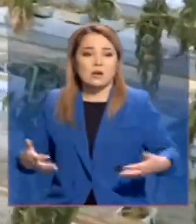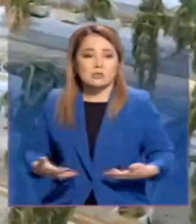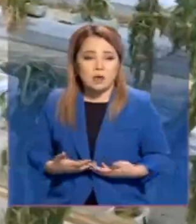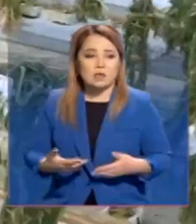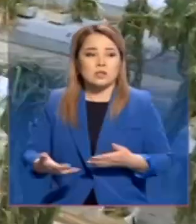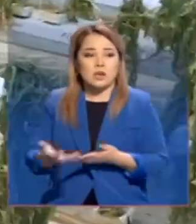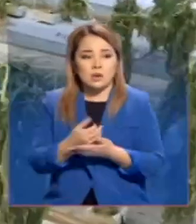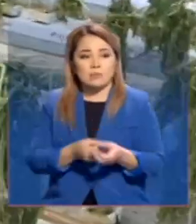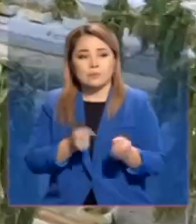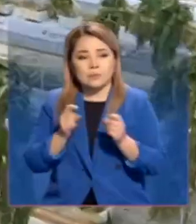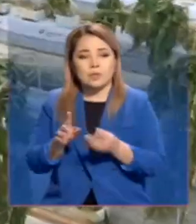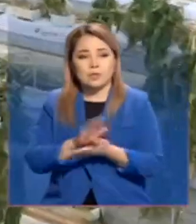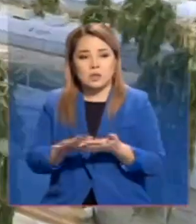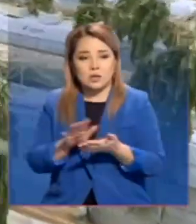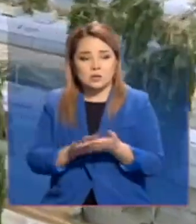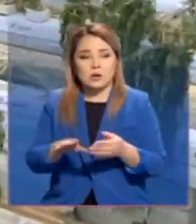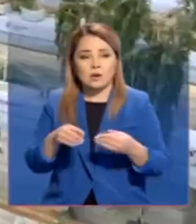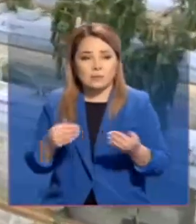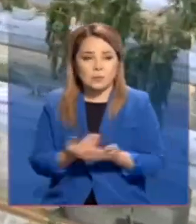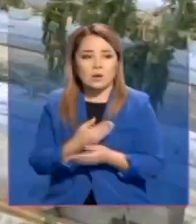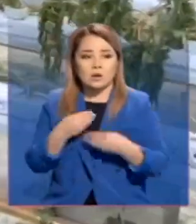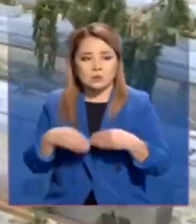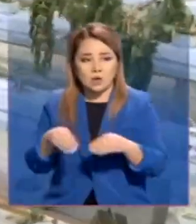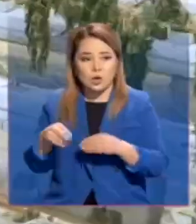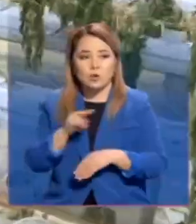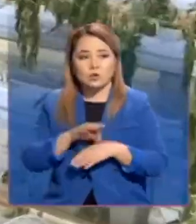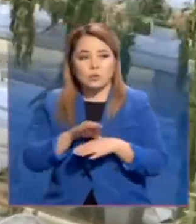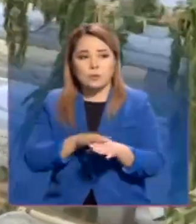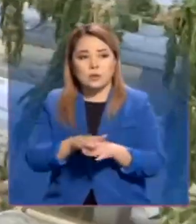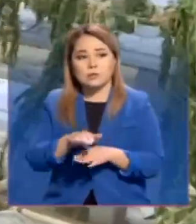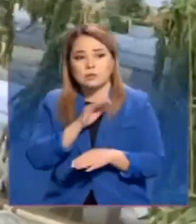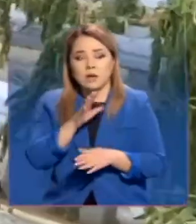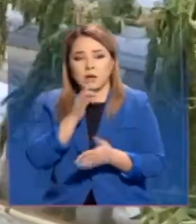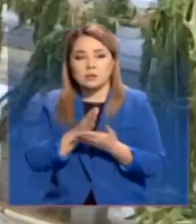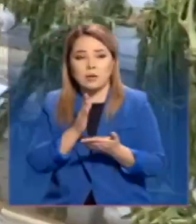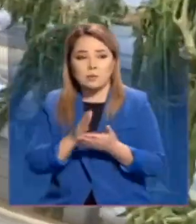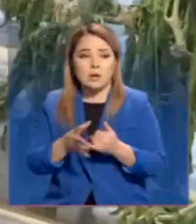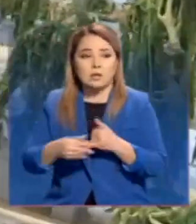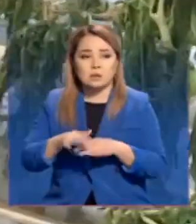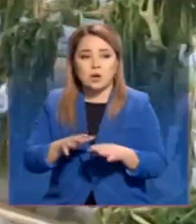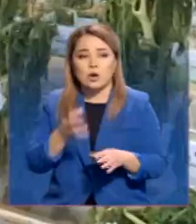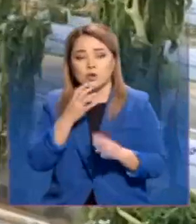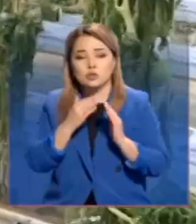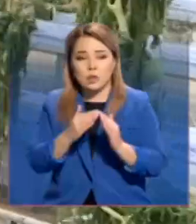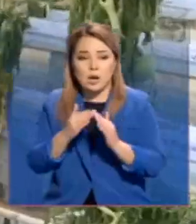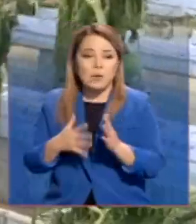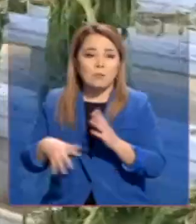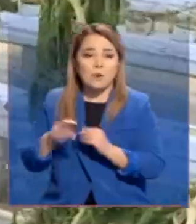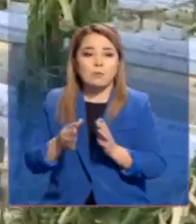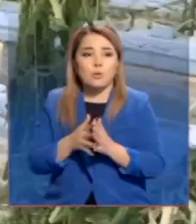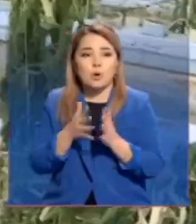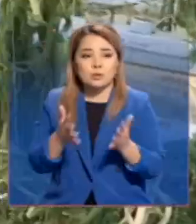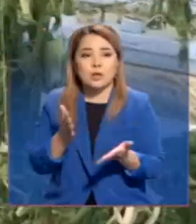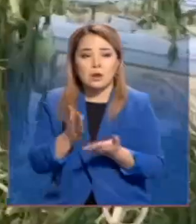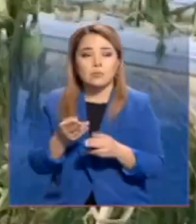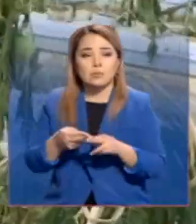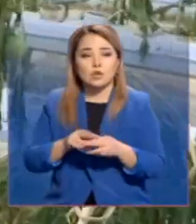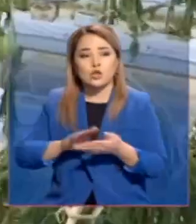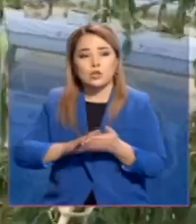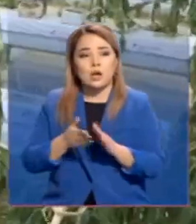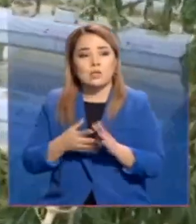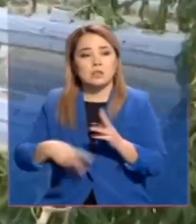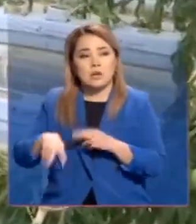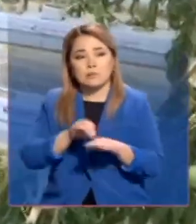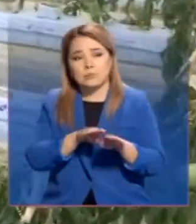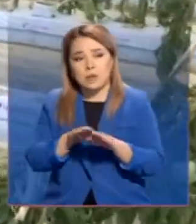жылып, жылыжайды тазартып жатыр. Оның өзінде жұмыс күші жетпеуде, өйткен өңірдегі жылыжайлардың басым көпшілігінде осындай жағдай.